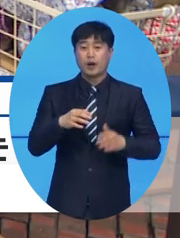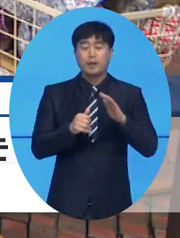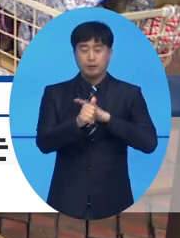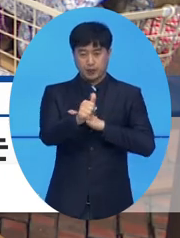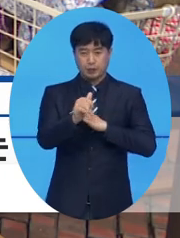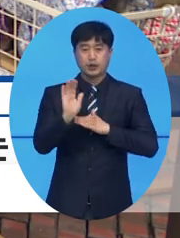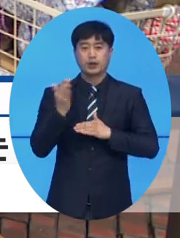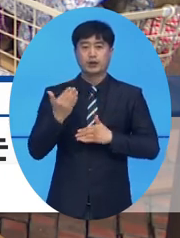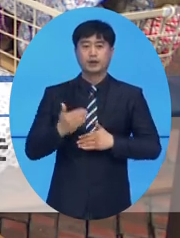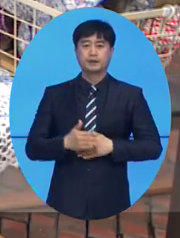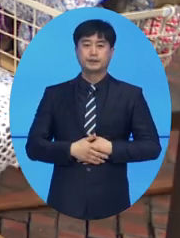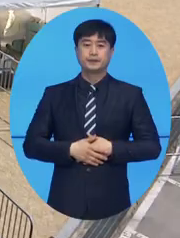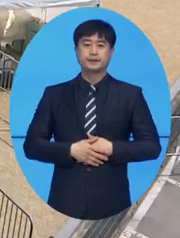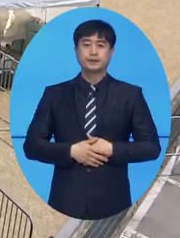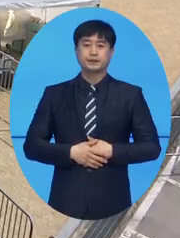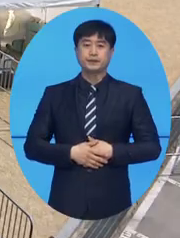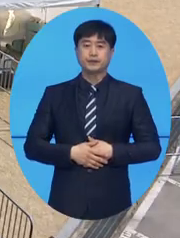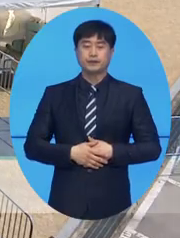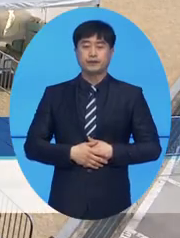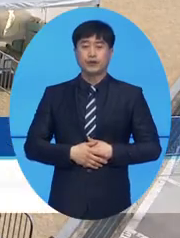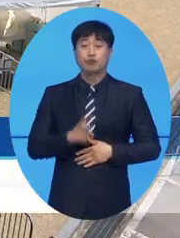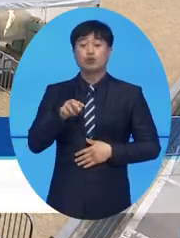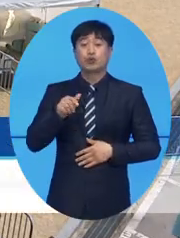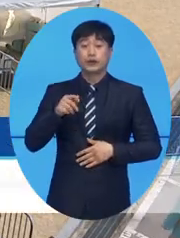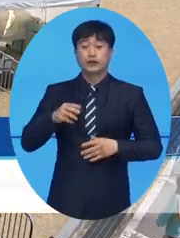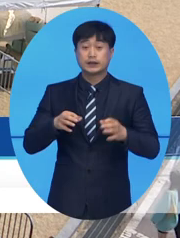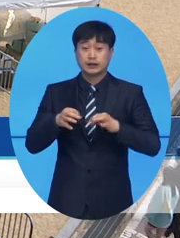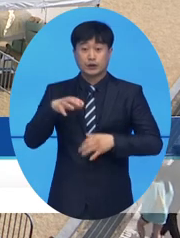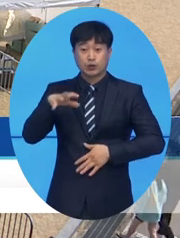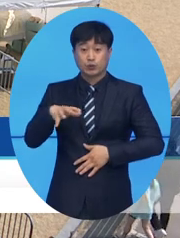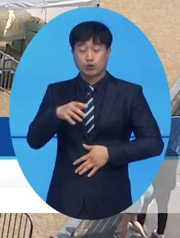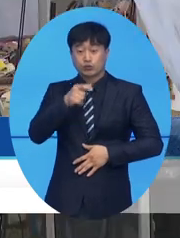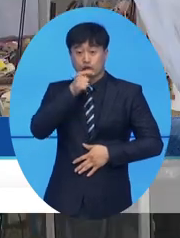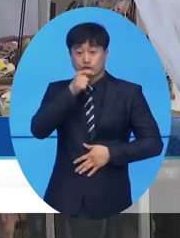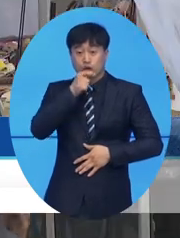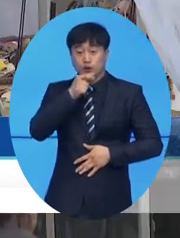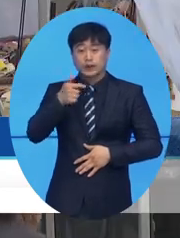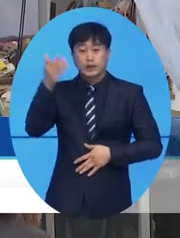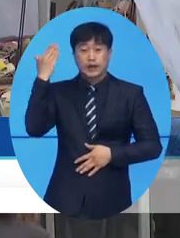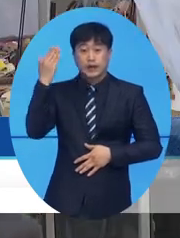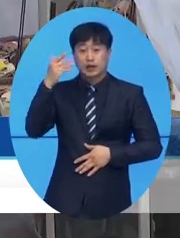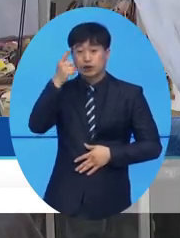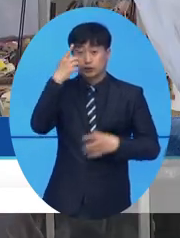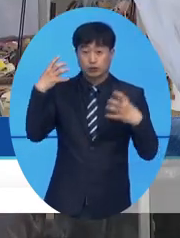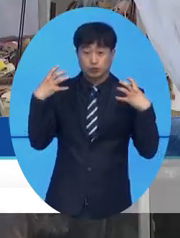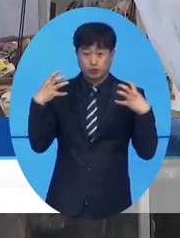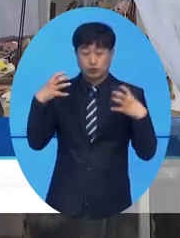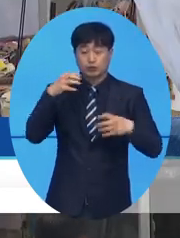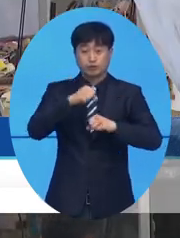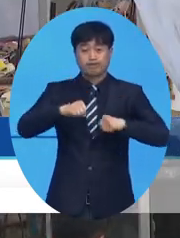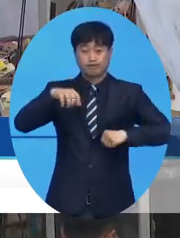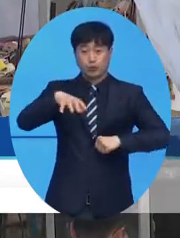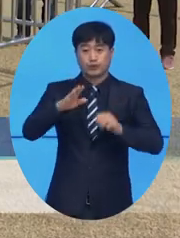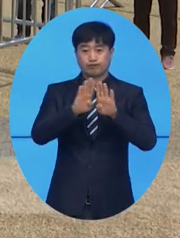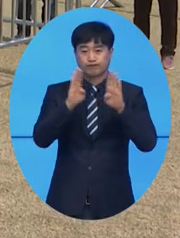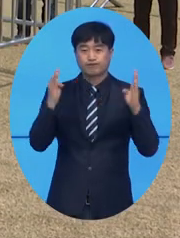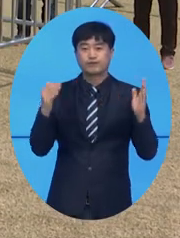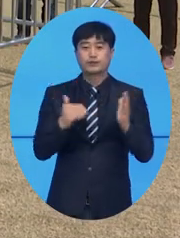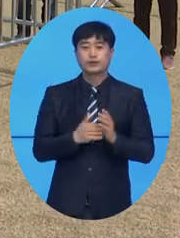또 찾아오시거든요. 문오리 리버마켓이 수원시 팔달교에 위치한 옛 경기도청사 잔디마당에서